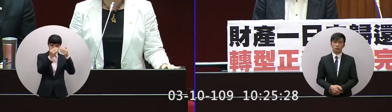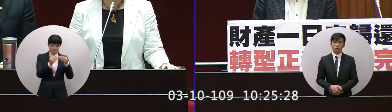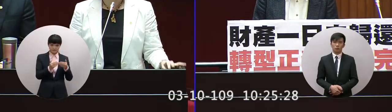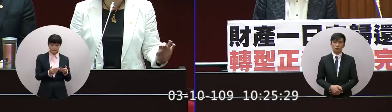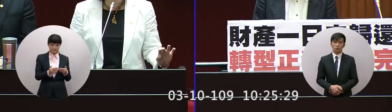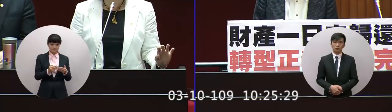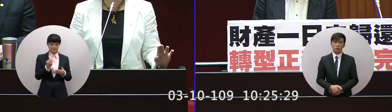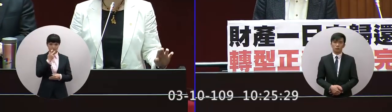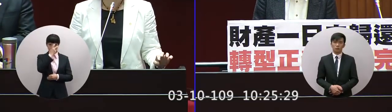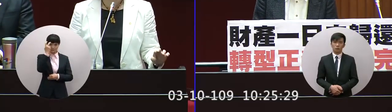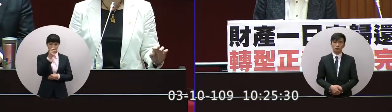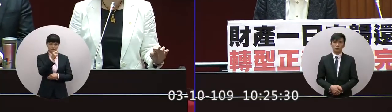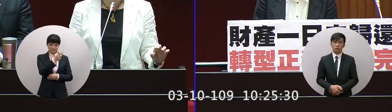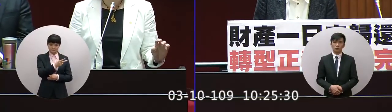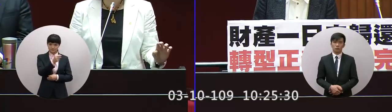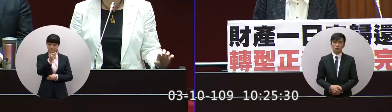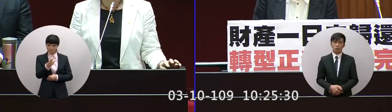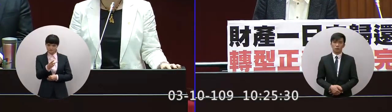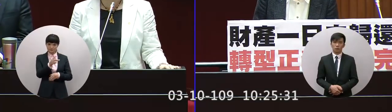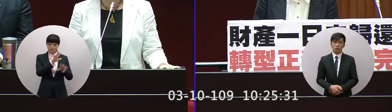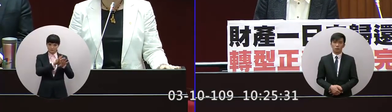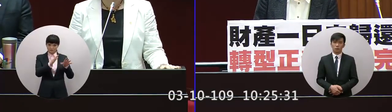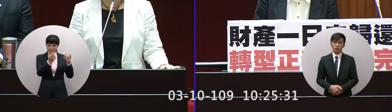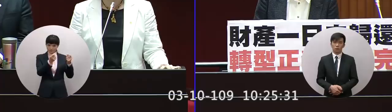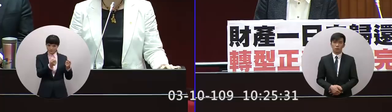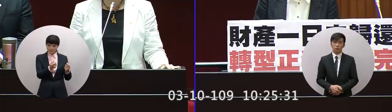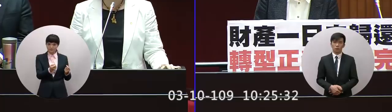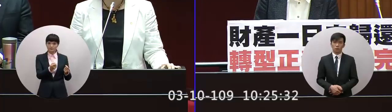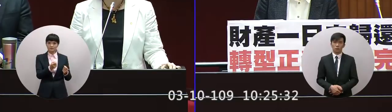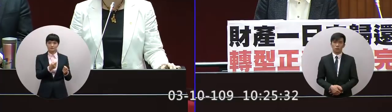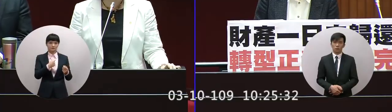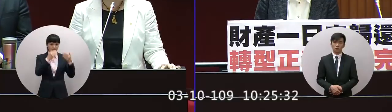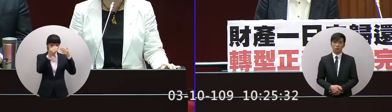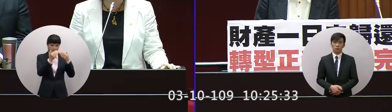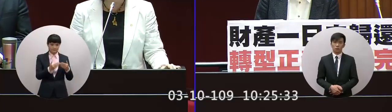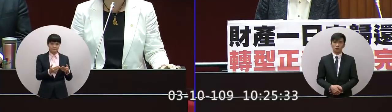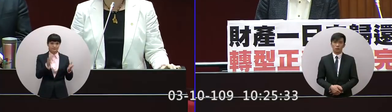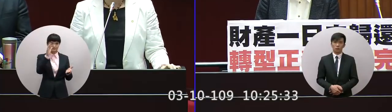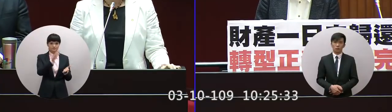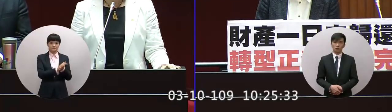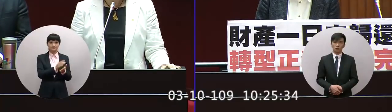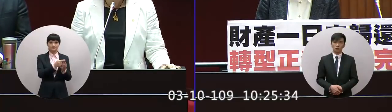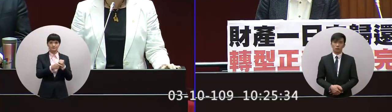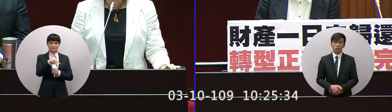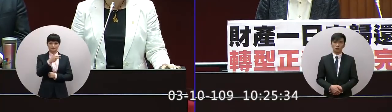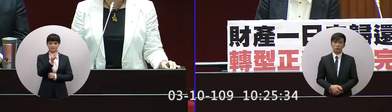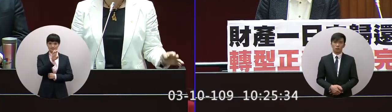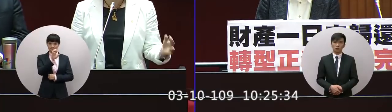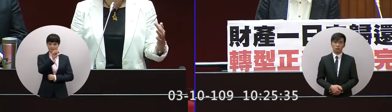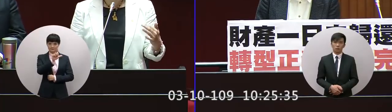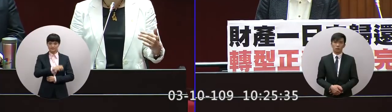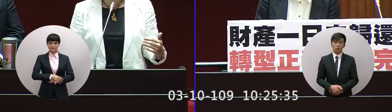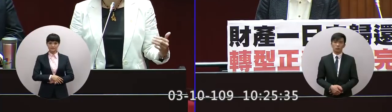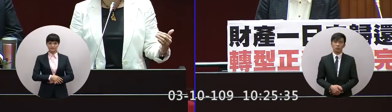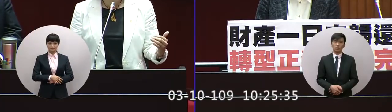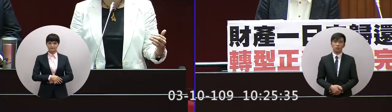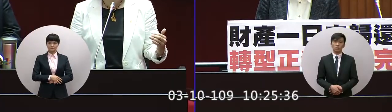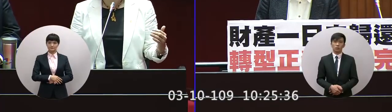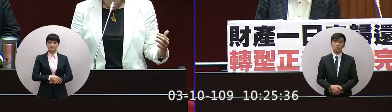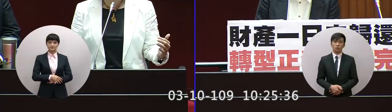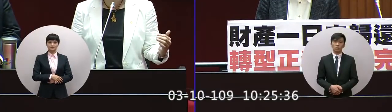呢，有重复，所以我们现在其实确定的这个数字是245笔。那但是呢，其实这